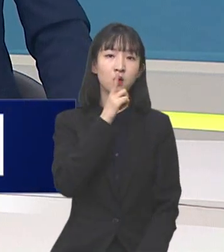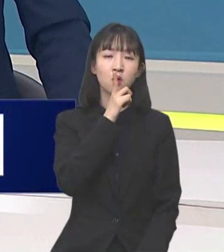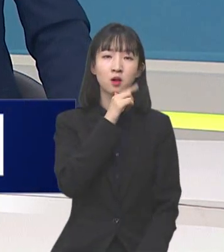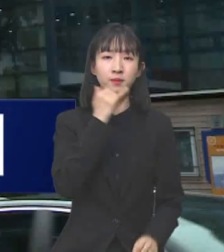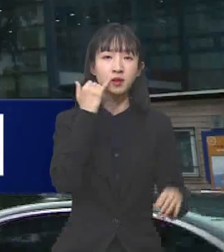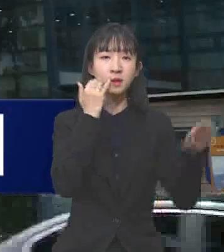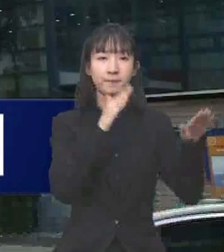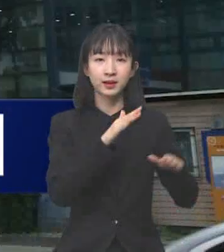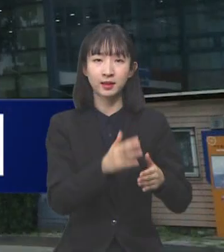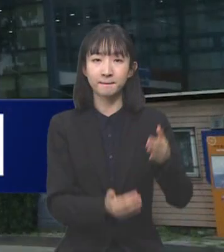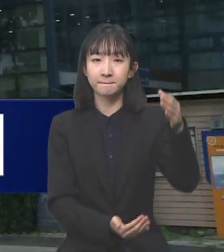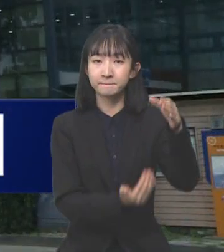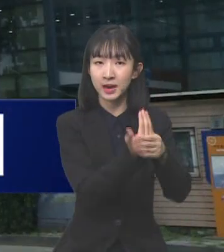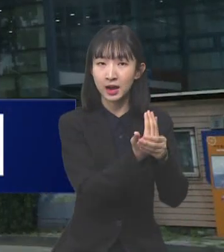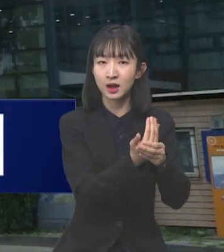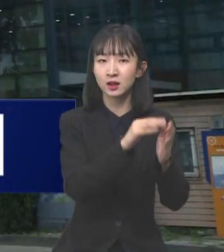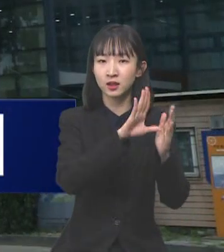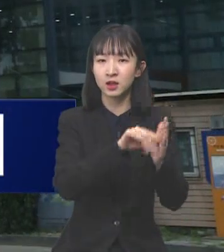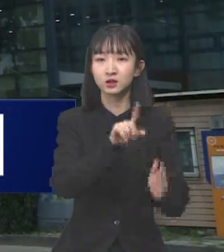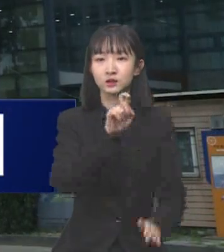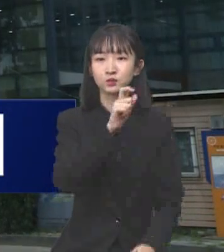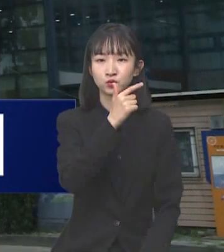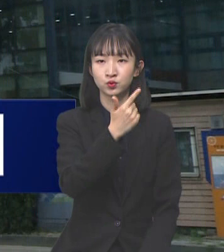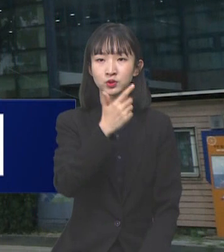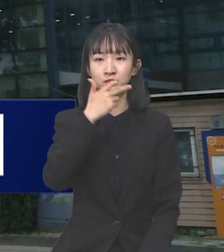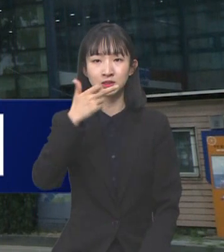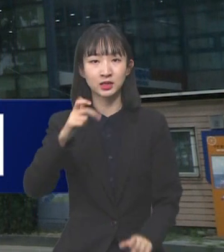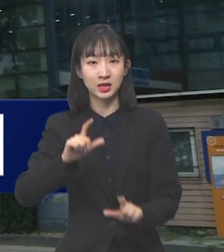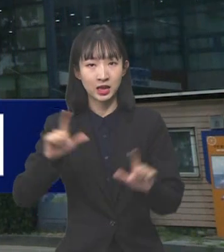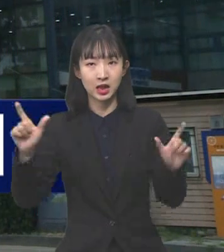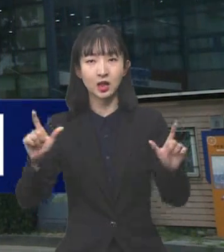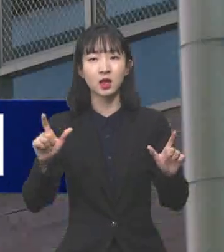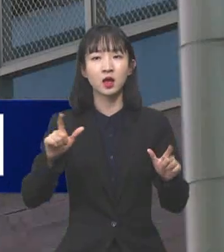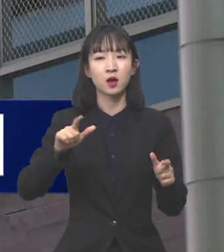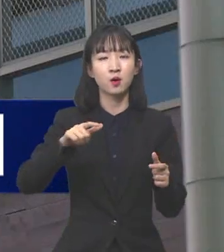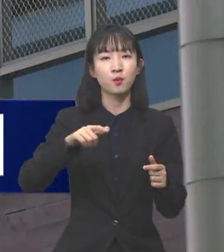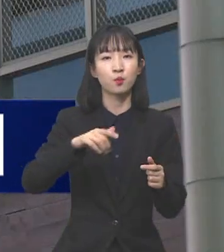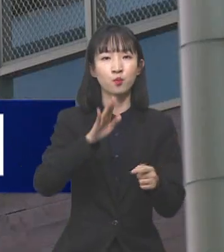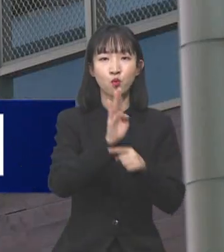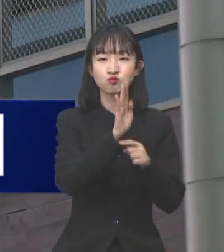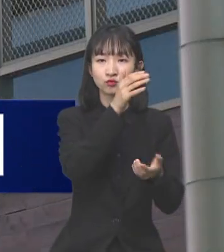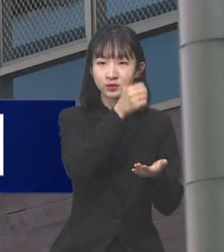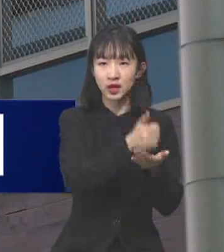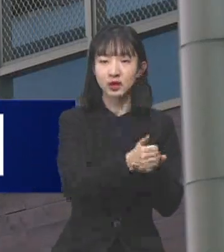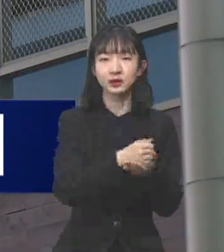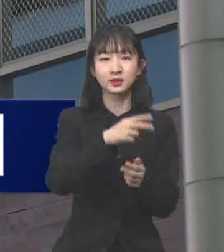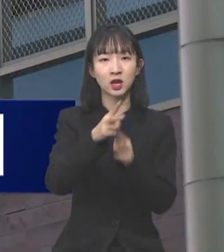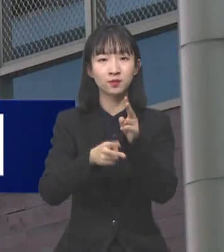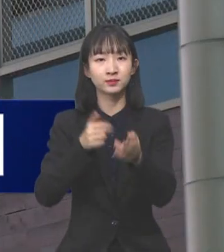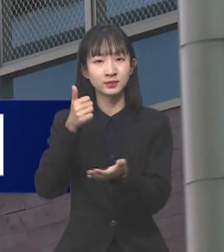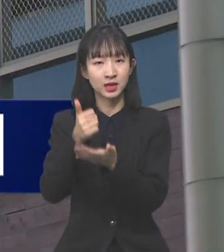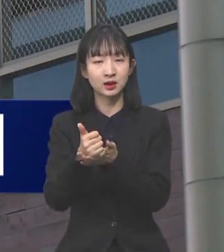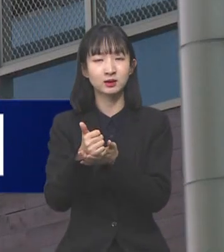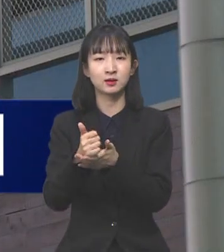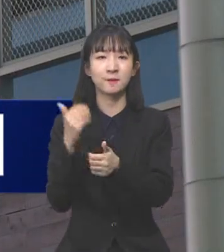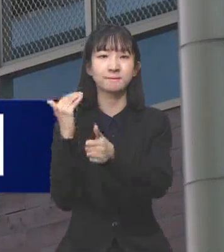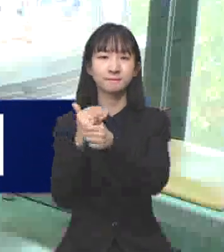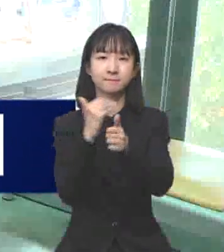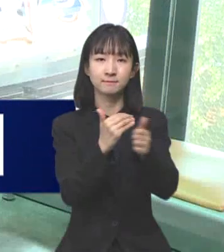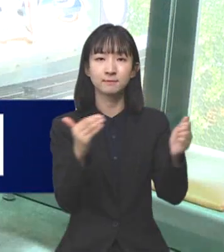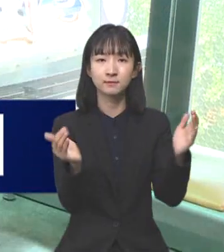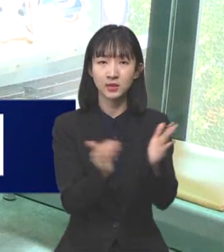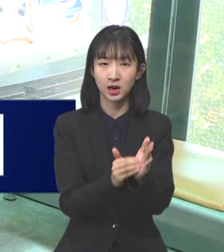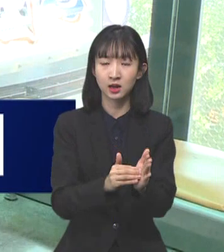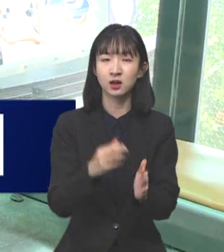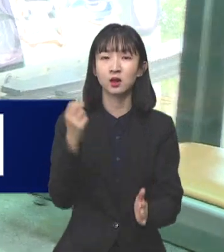사고와 과연 외 16일과 17일 자로 영업본부장 과 월미 사업단장 을 직위 해제했습니다 공사는 이번 별도로